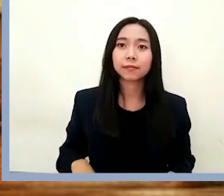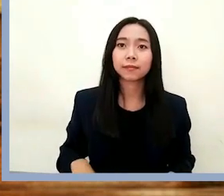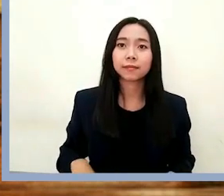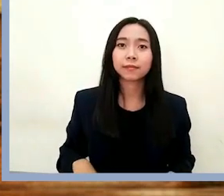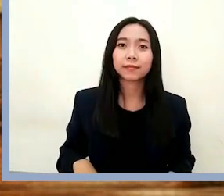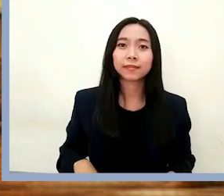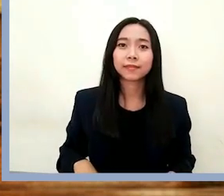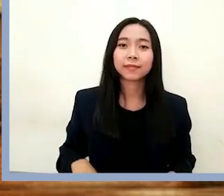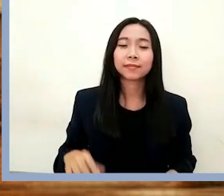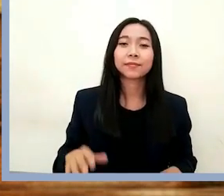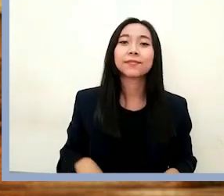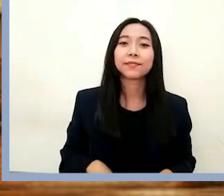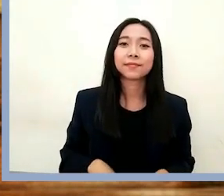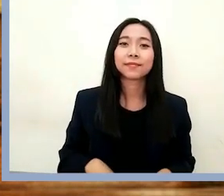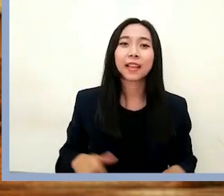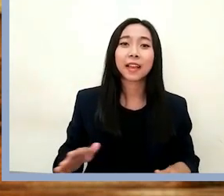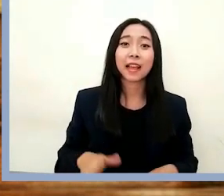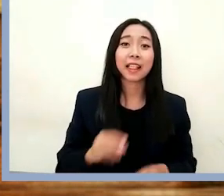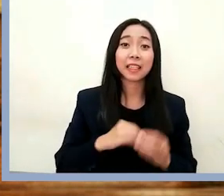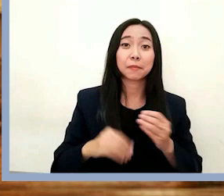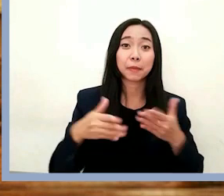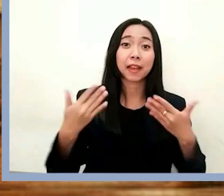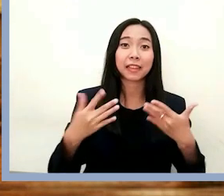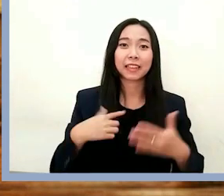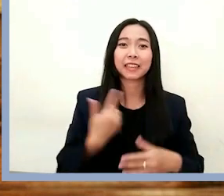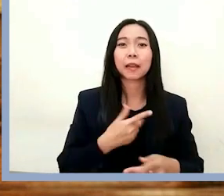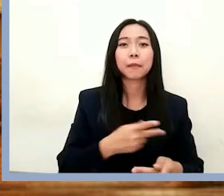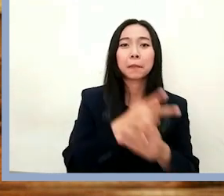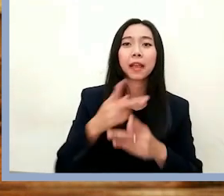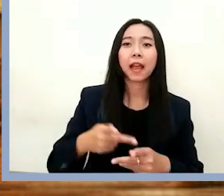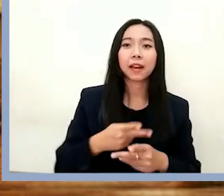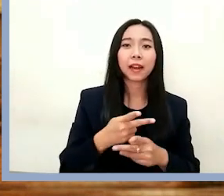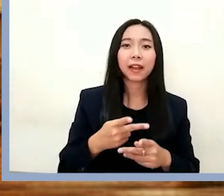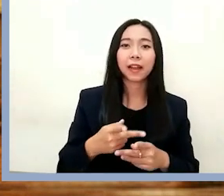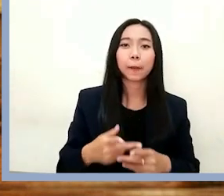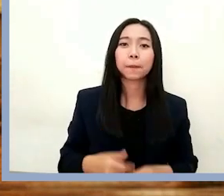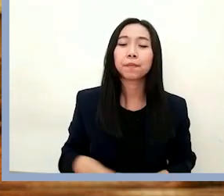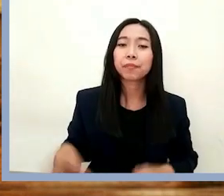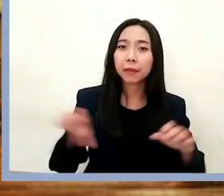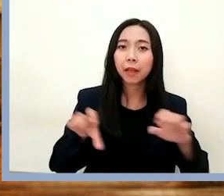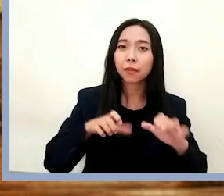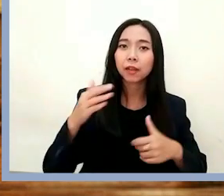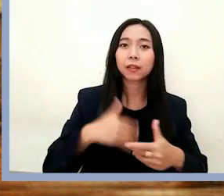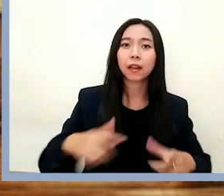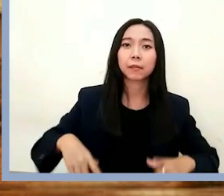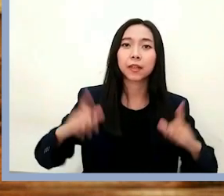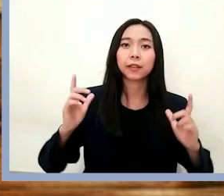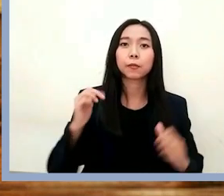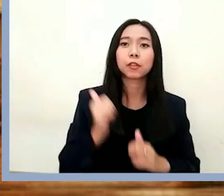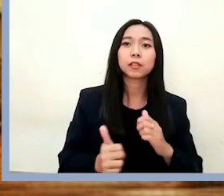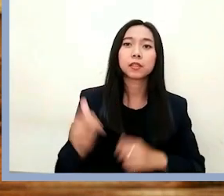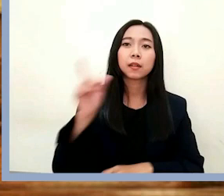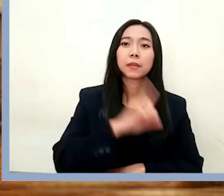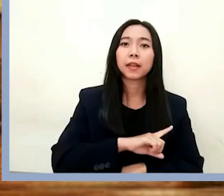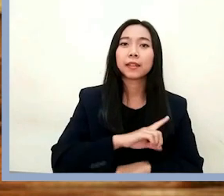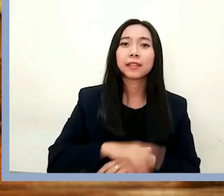berbahagia lagi adalah kita yang mau memelihara dan yang melakukannya dalam kehidupan setiap